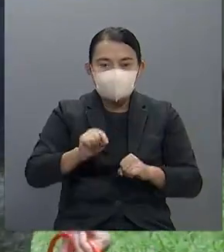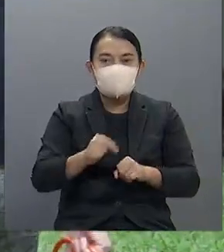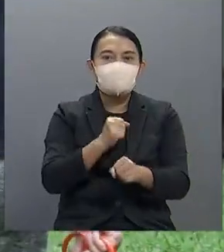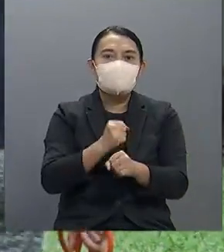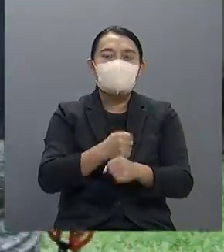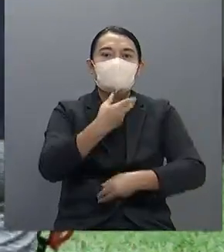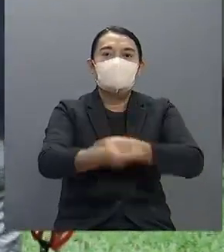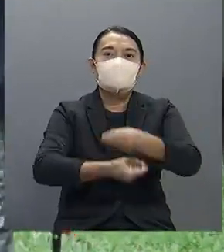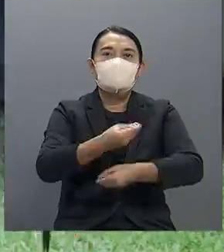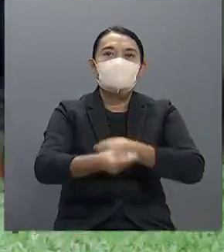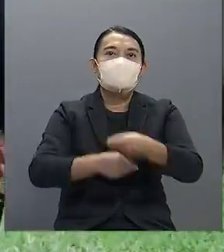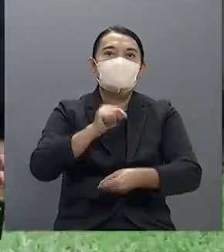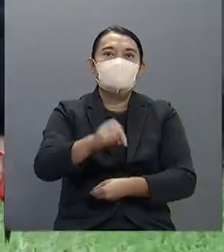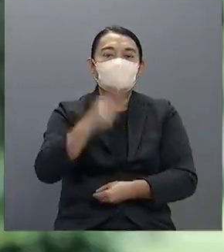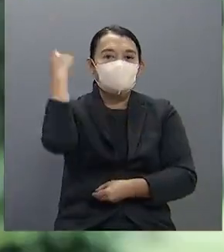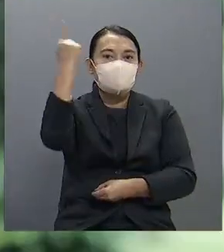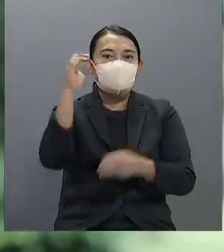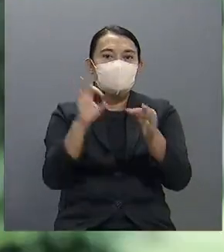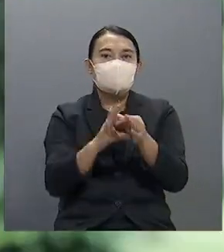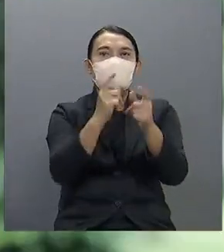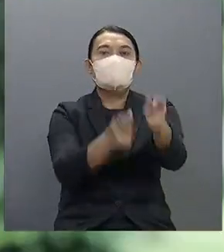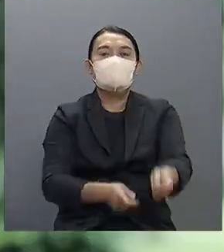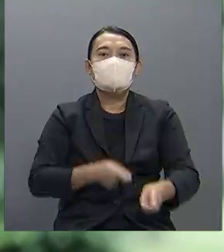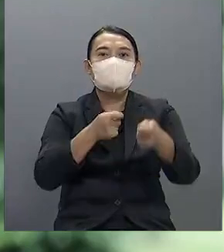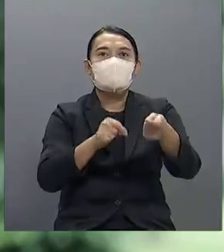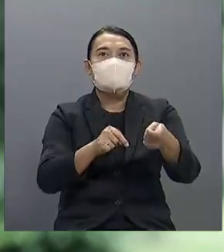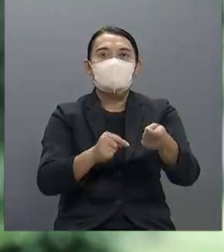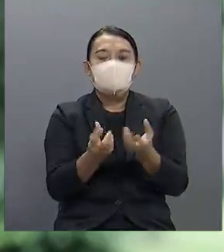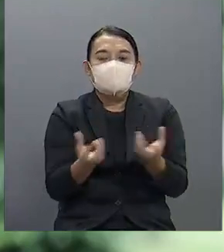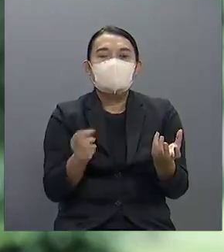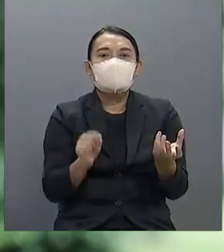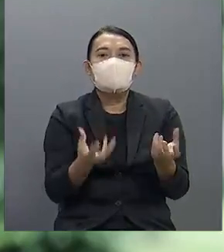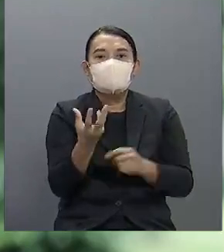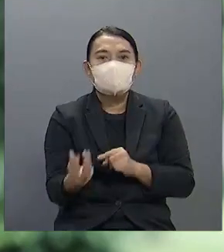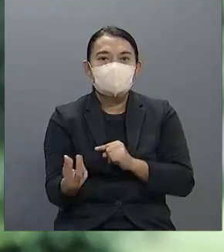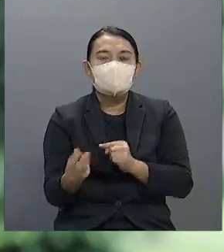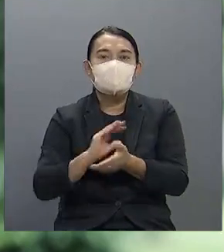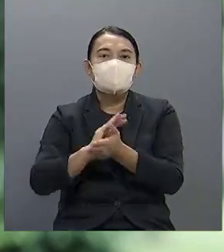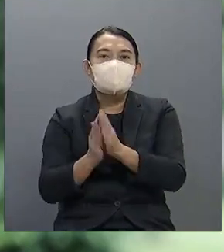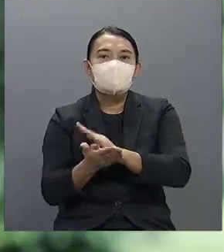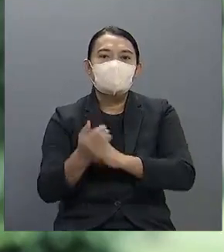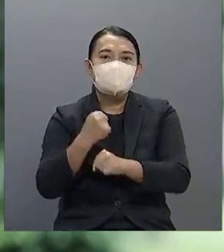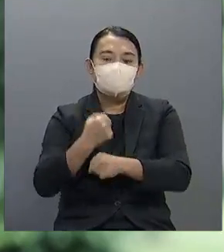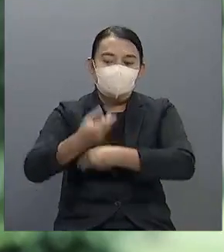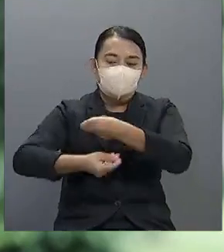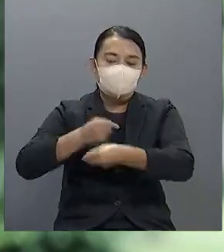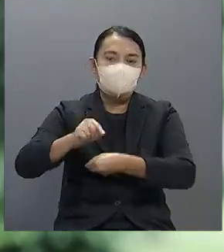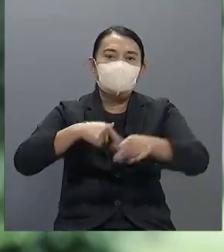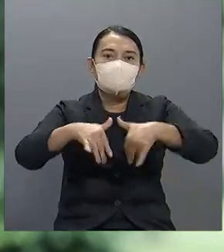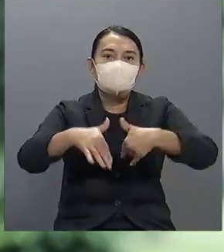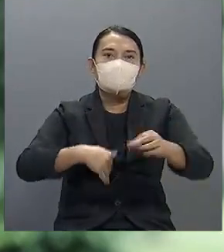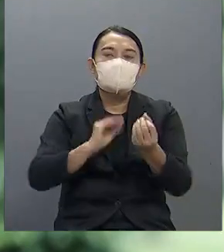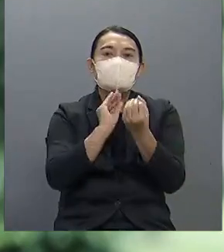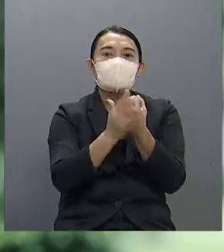ำว่าท่องเที่ยวเชิงเกษตรนะครับมีการนำผลผลิตที่เหลือนะครับนำไปแปรรูปนะครับไปผลิตภัณฑ์ชุมชนผลไม้ตามฤดูกาลอย่